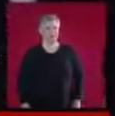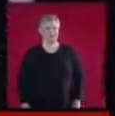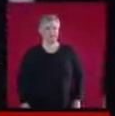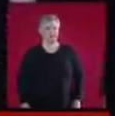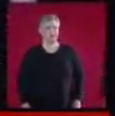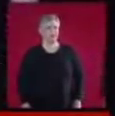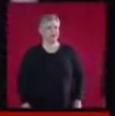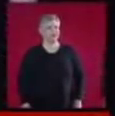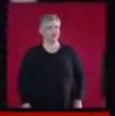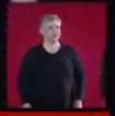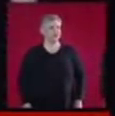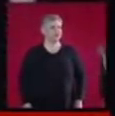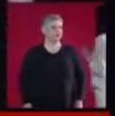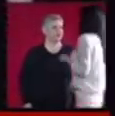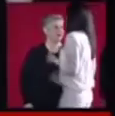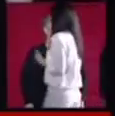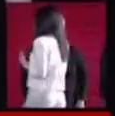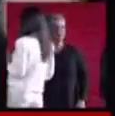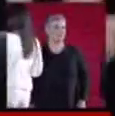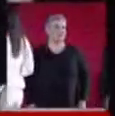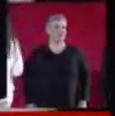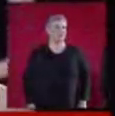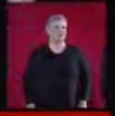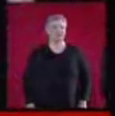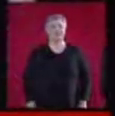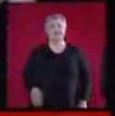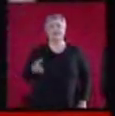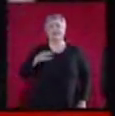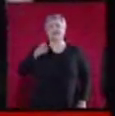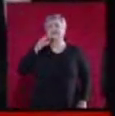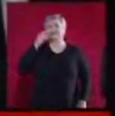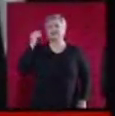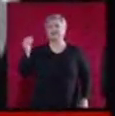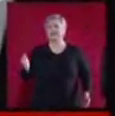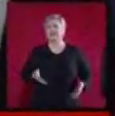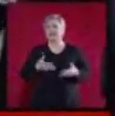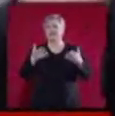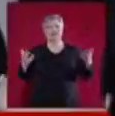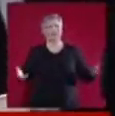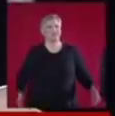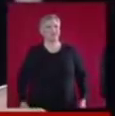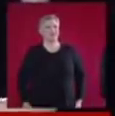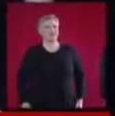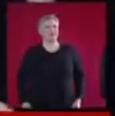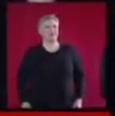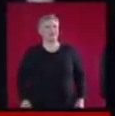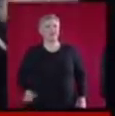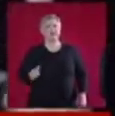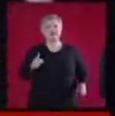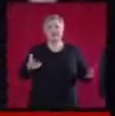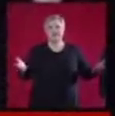στεναχωριέστε εντάξει ξεχάσαμε αλλά αυτή δεν ξεχνιέται να πούμε διότι έχει διότι έχει σαρώσει όλα τα βραβεία στον